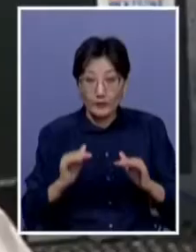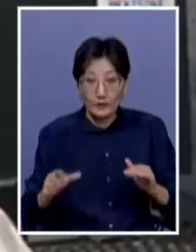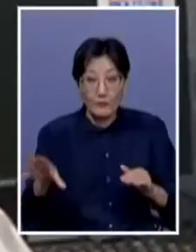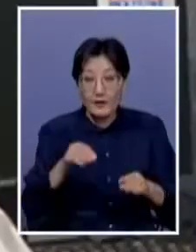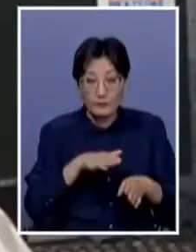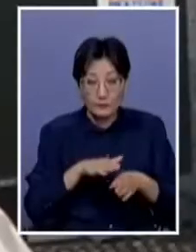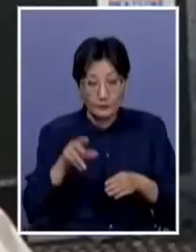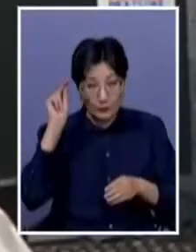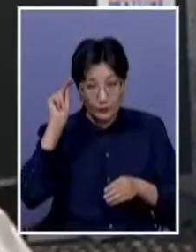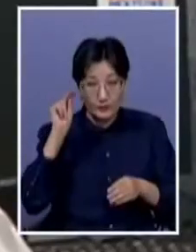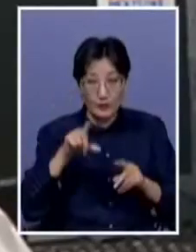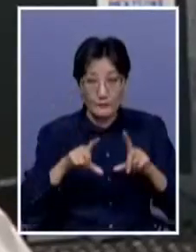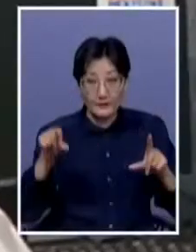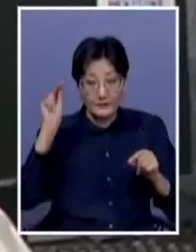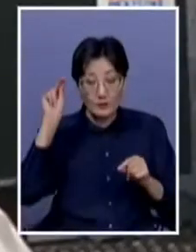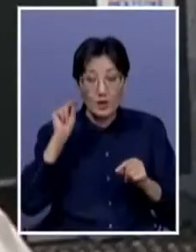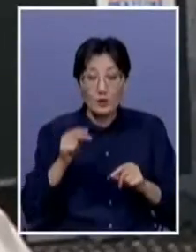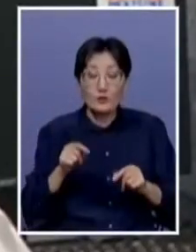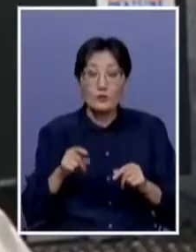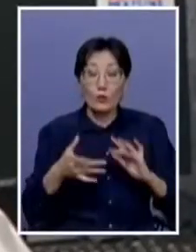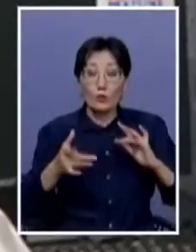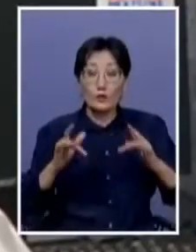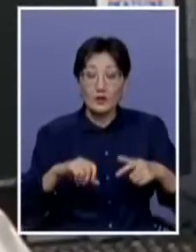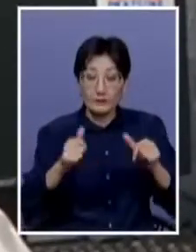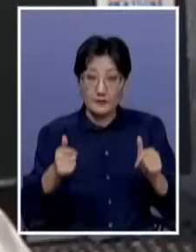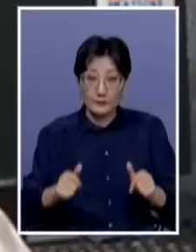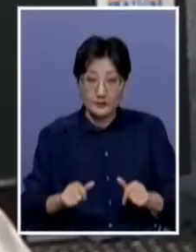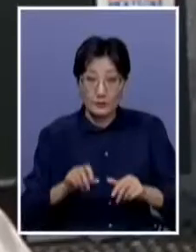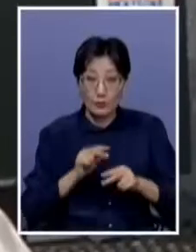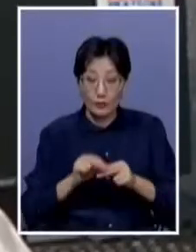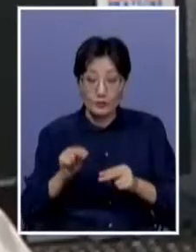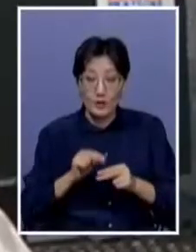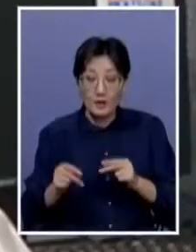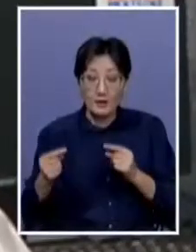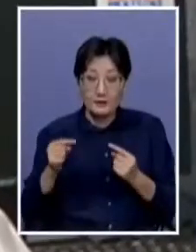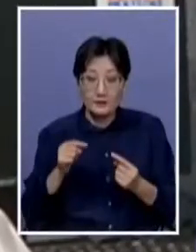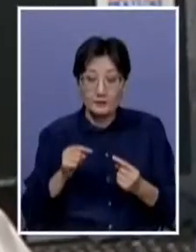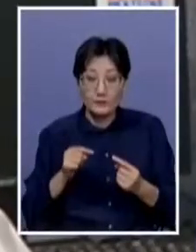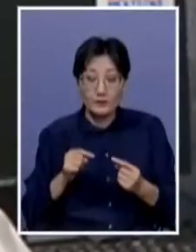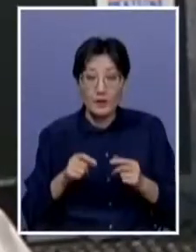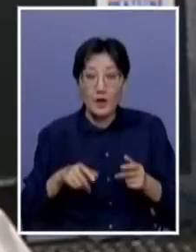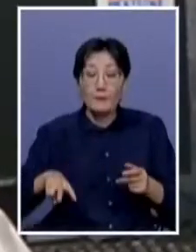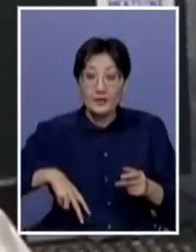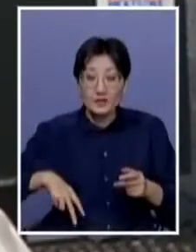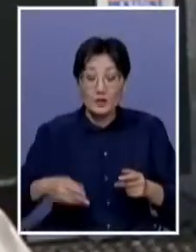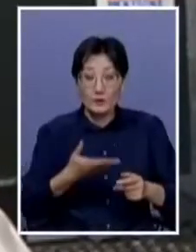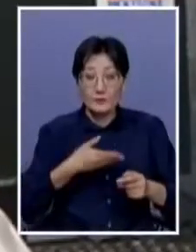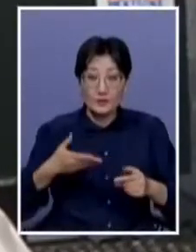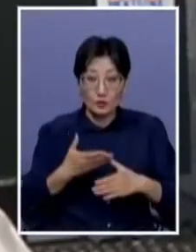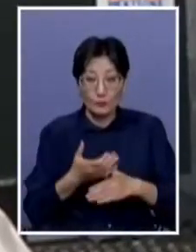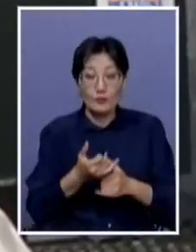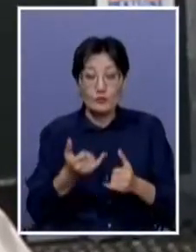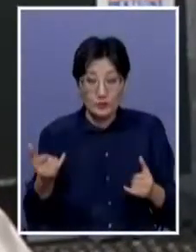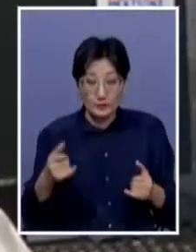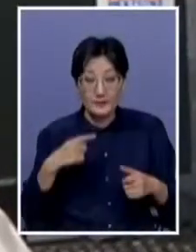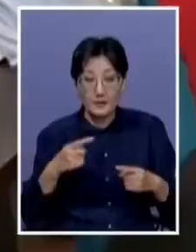оқиды. Сол осы онлайн сабағына қарсы басшылығымыз бізге көмектесеміз деп